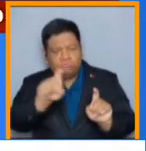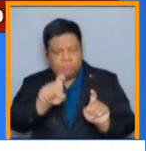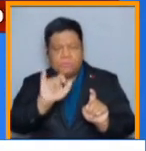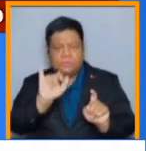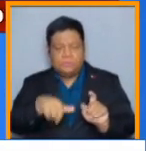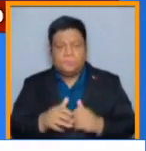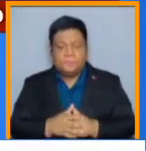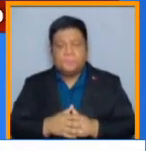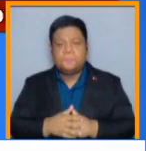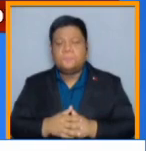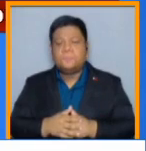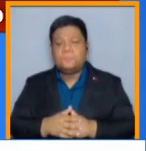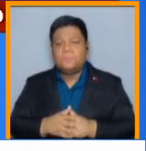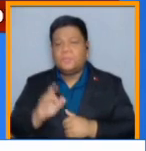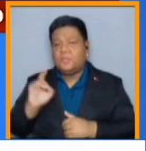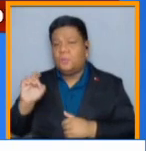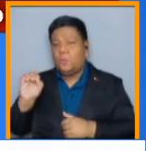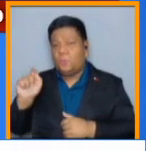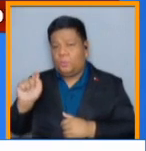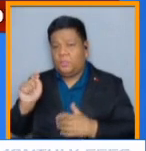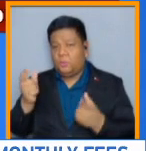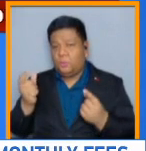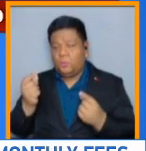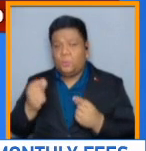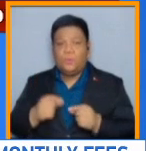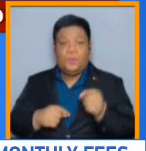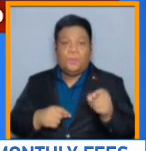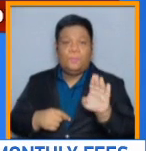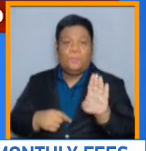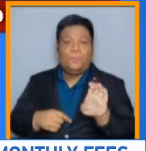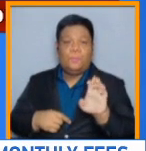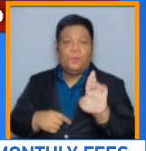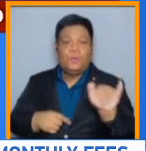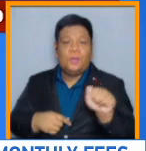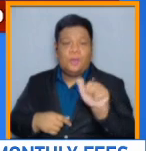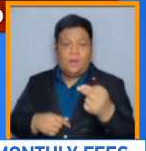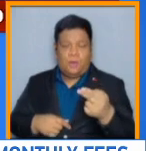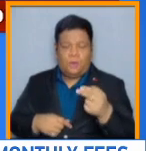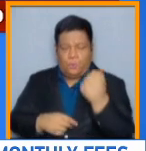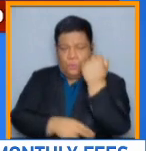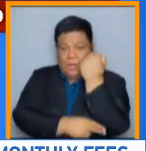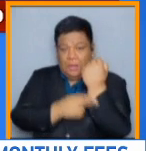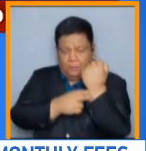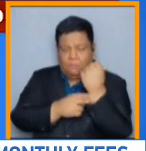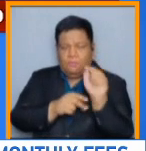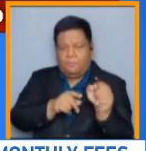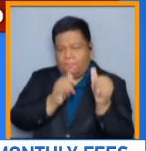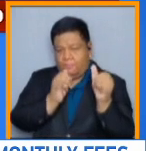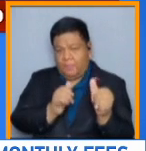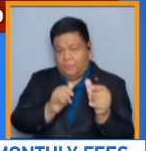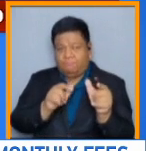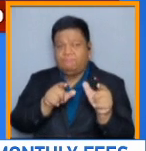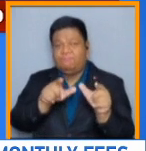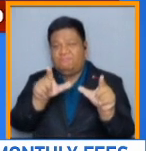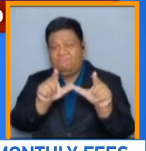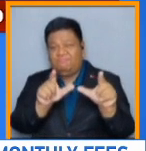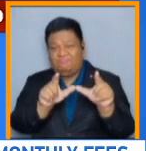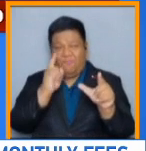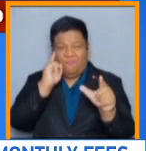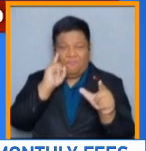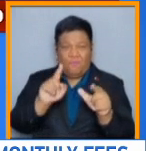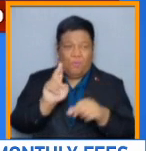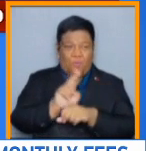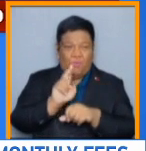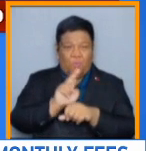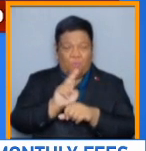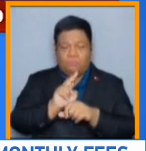ang accreditation ng Berjaya Makati Hotel at binawi ang permit nito na mag-operate bilang multiple-use hotel dahil sa kabigo ang pigilan ng